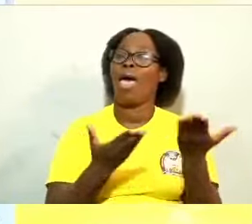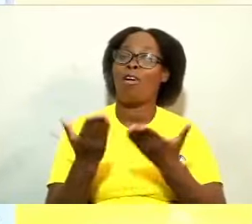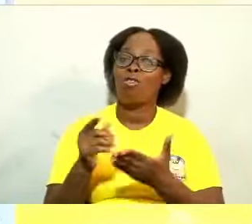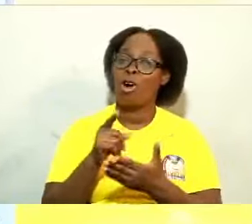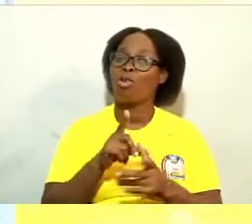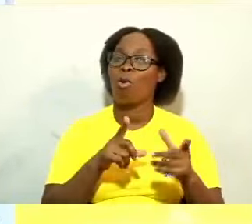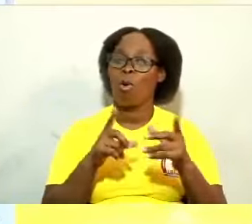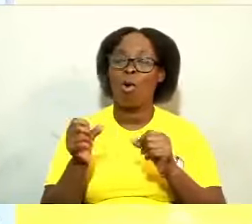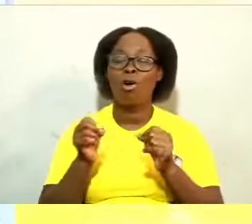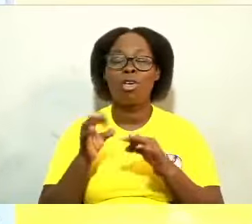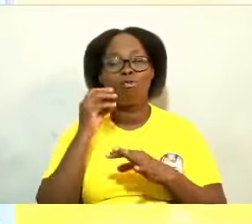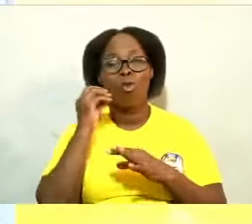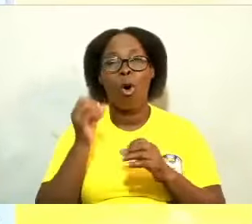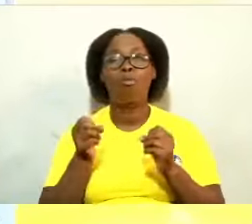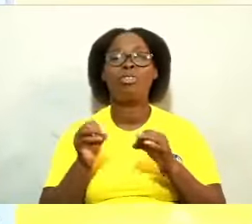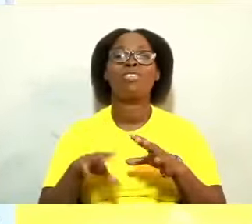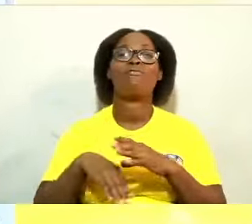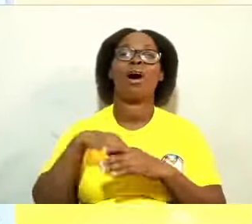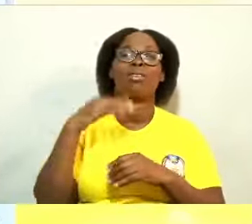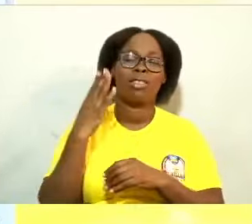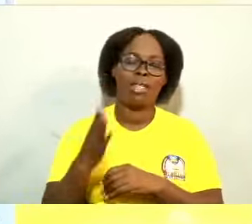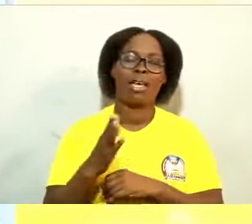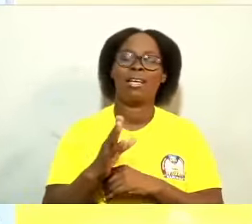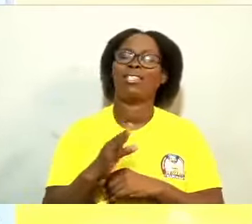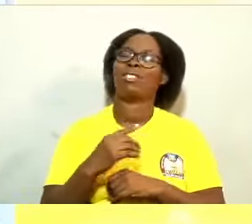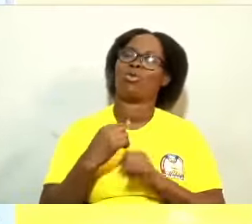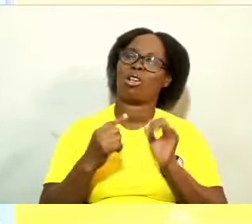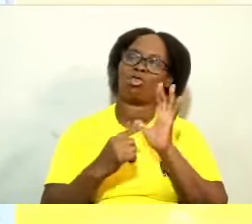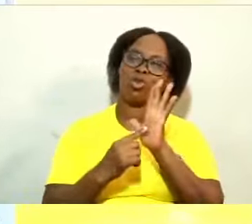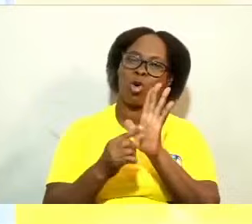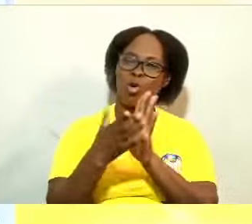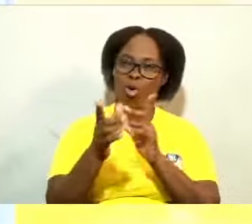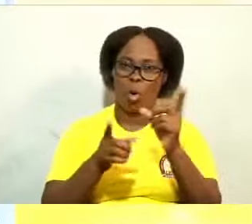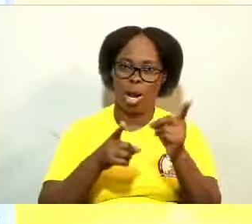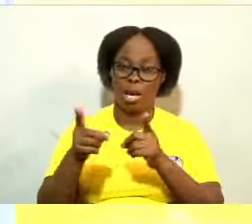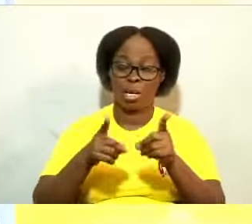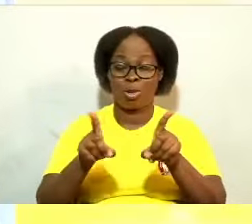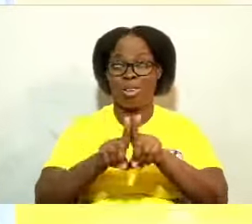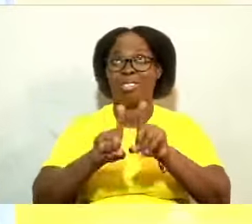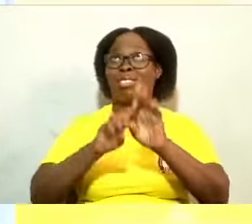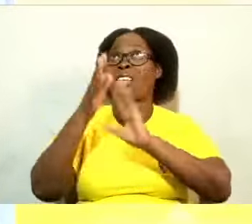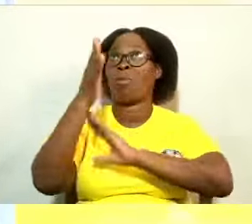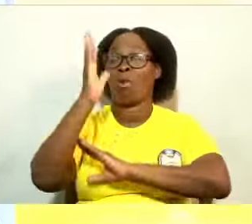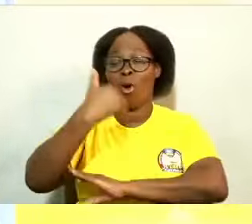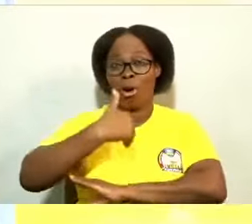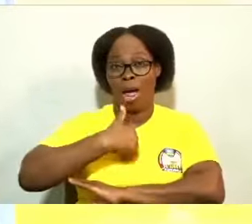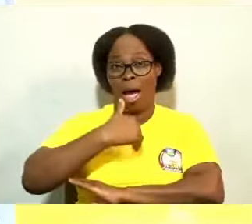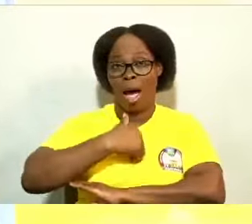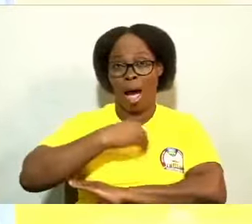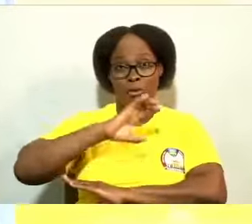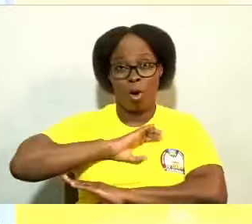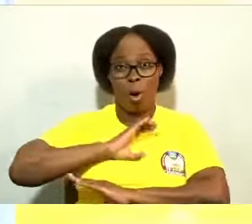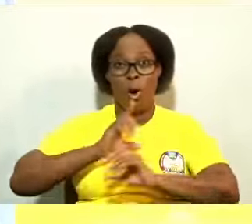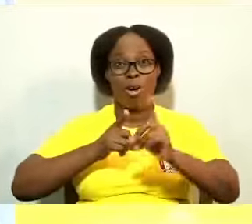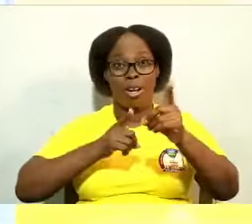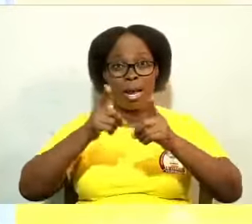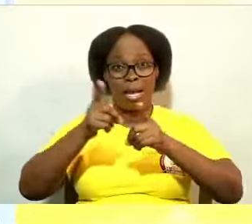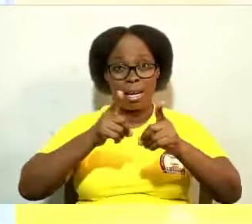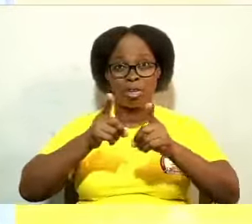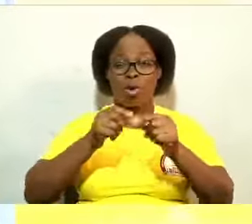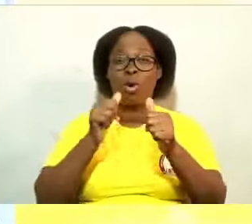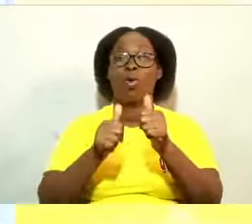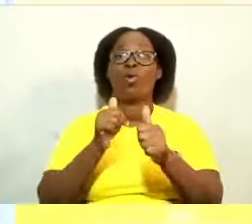uwe nyumbani, uwe wapi, inakwambia kaskazini ni hapa. Kwa hiyo hata Mungu ana compass ambayo ndio